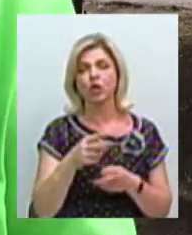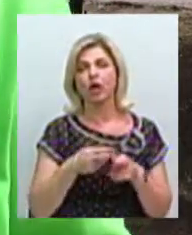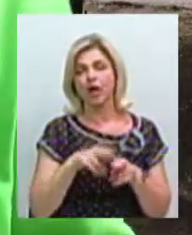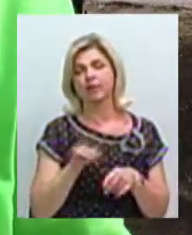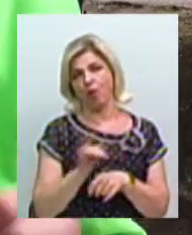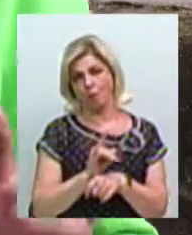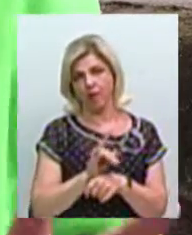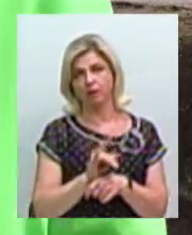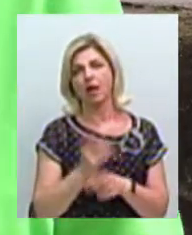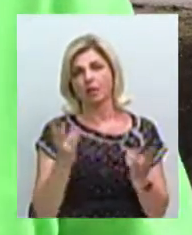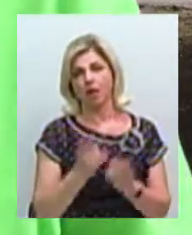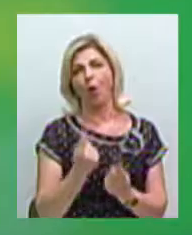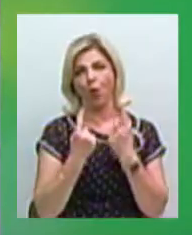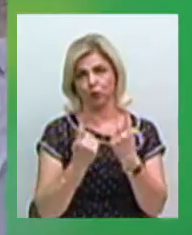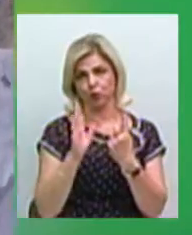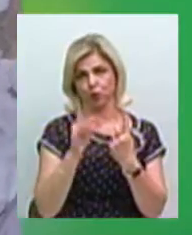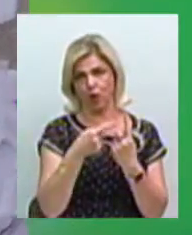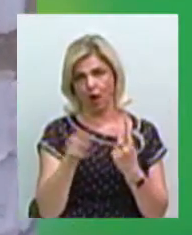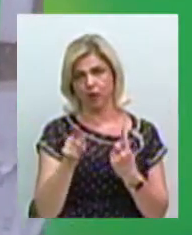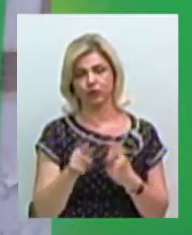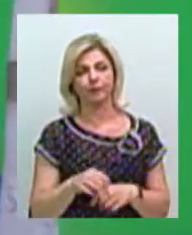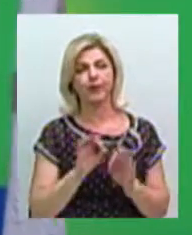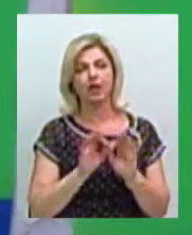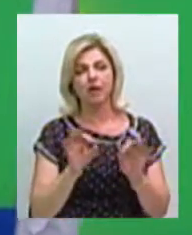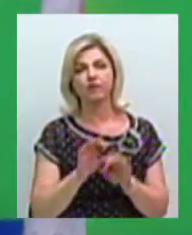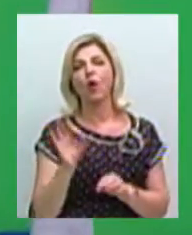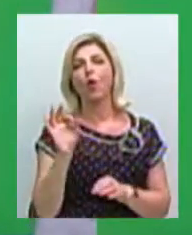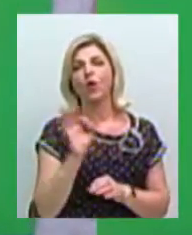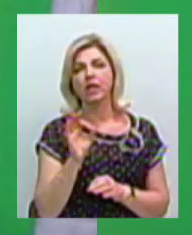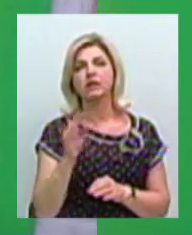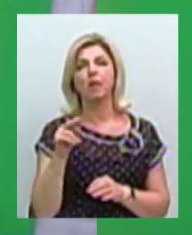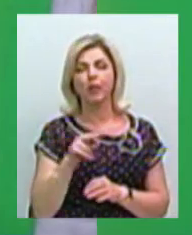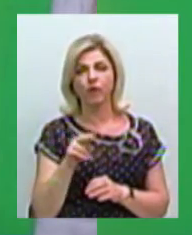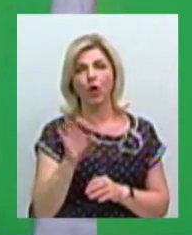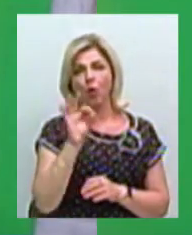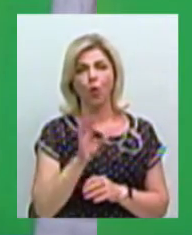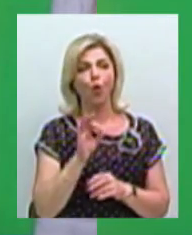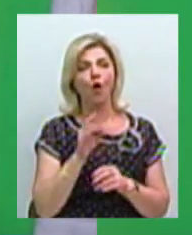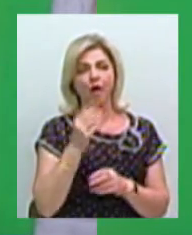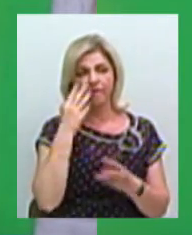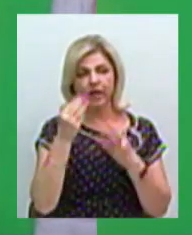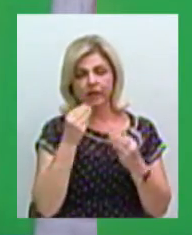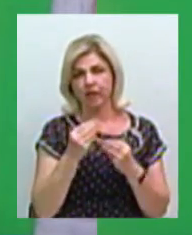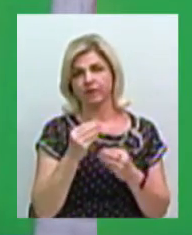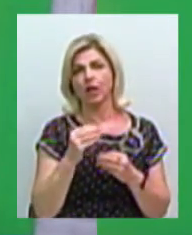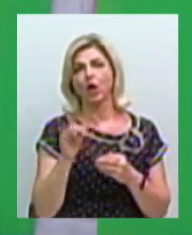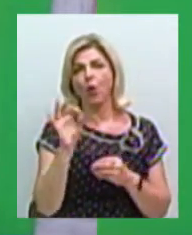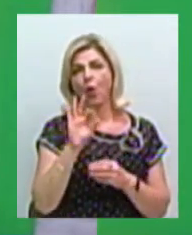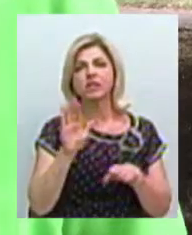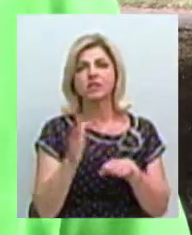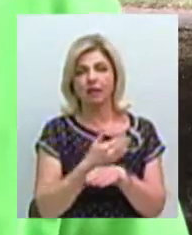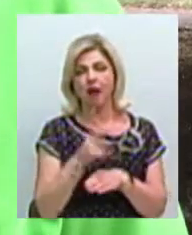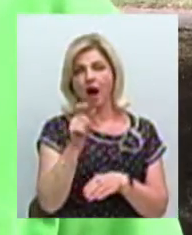це неправда. Розповів Олександр Рухмановський про фіктивні повідомлення щодо зняття кандидатур з